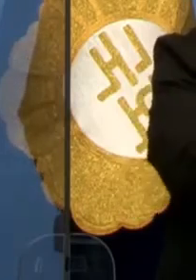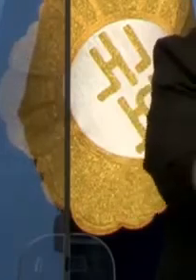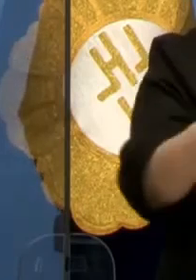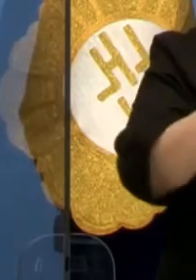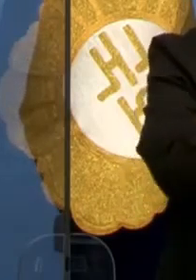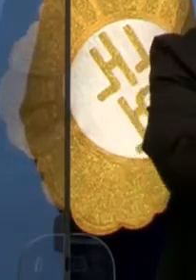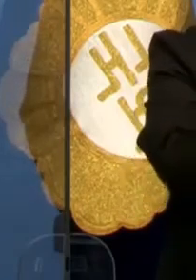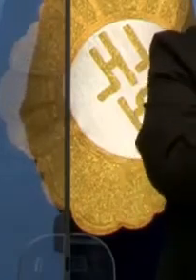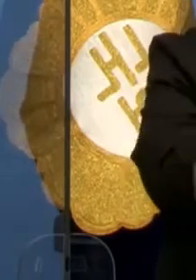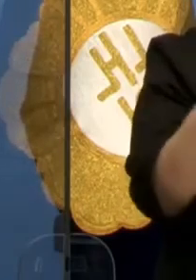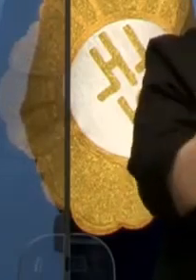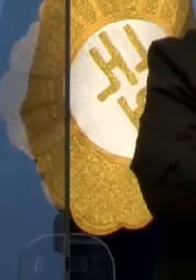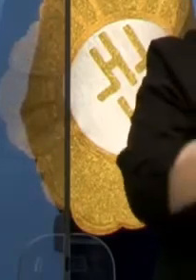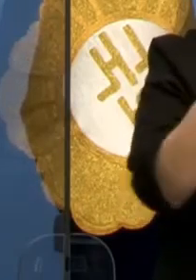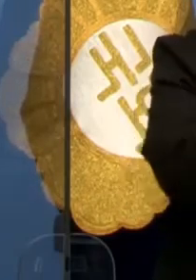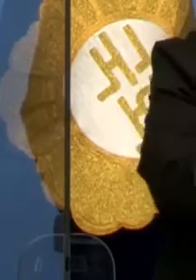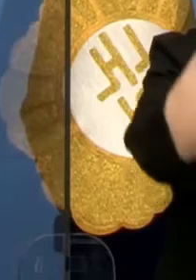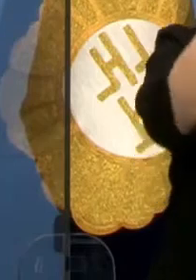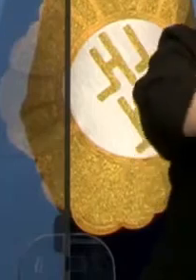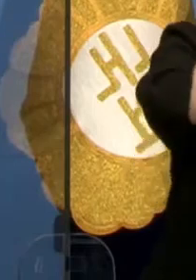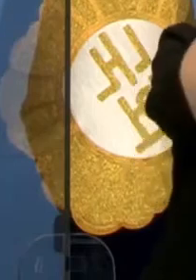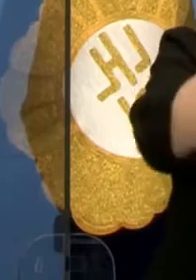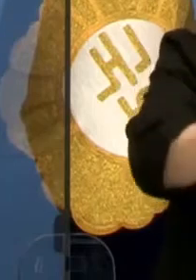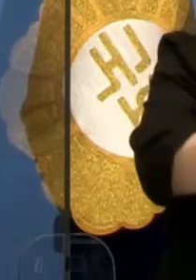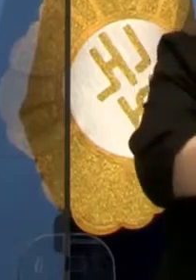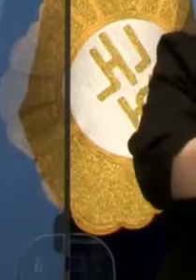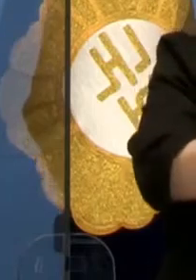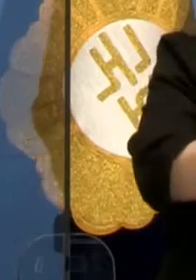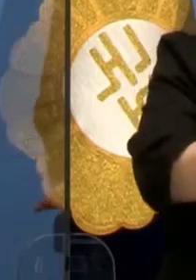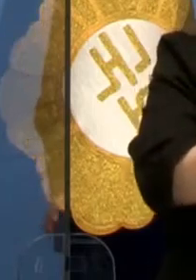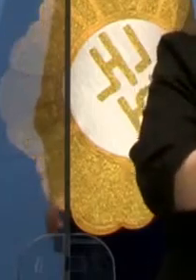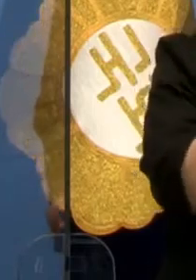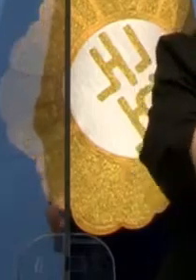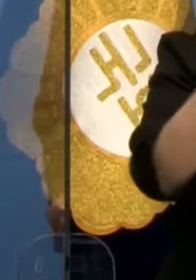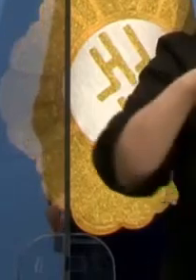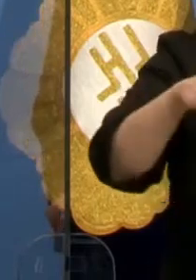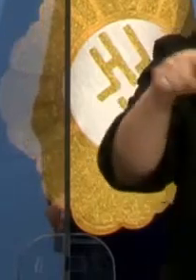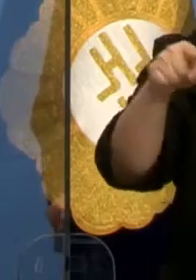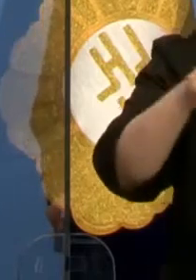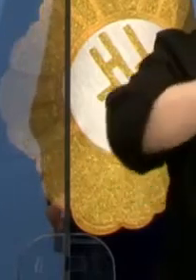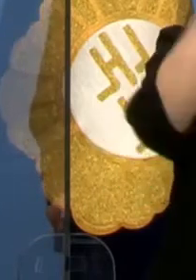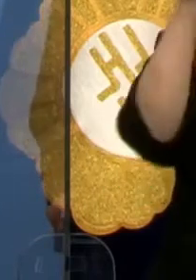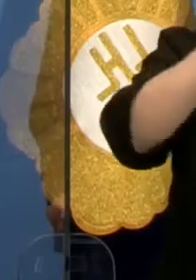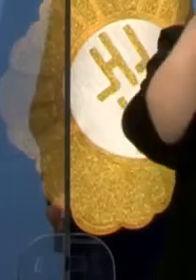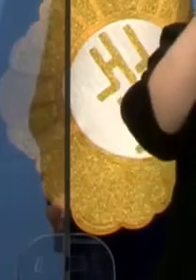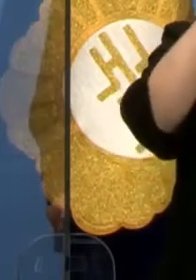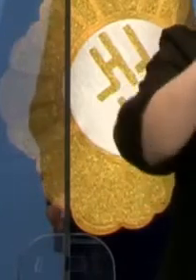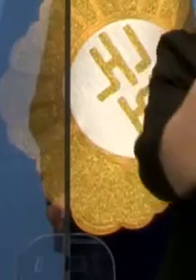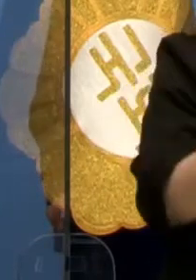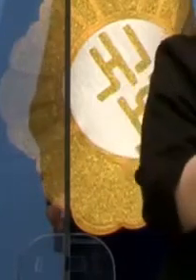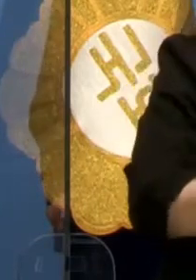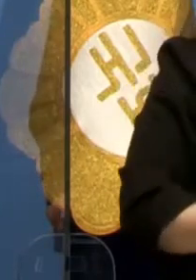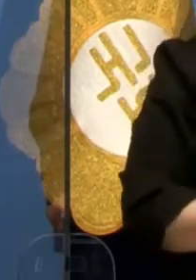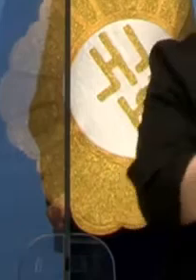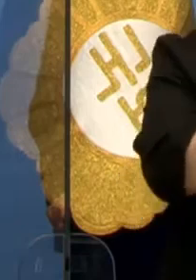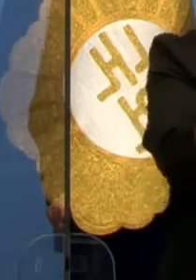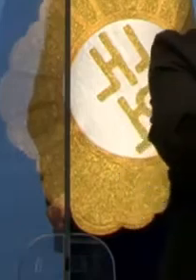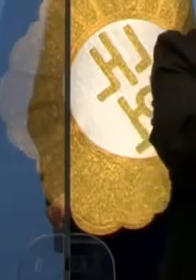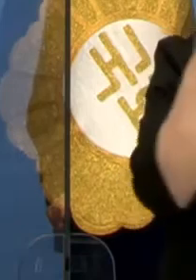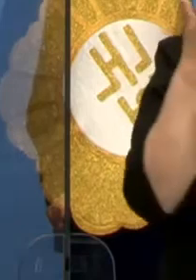신분으로 국회의원 선거에 출마하여 당선된 것에 대하여 야당 측의 당선 무효 소송에 대해 청구